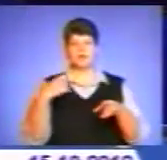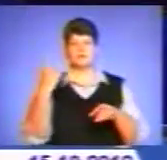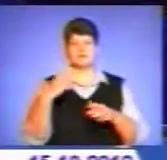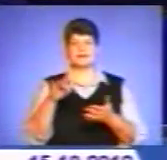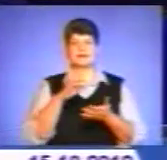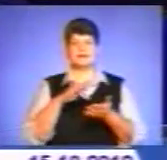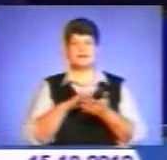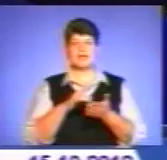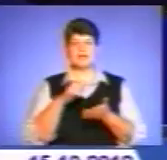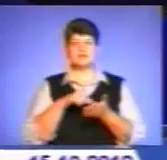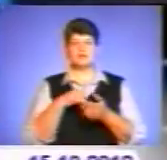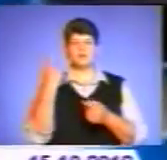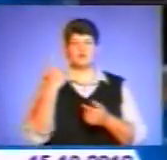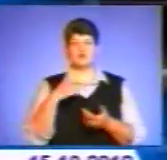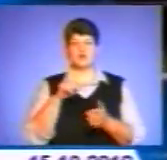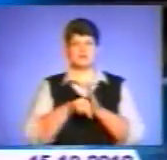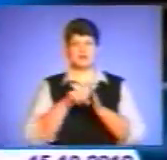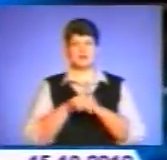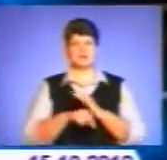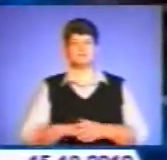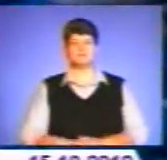міст обласного значення.